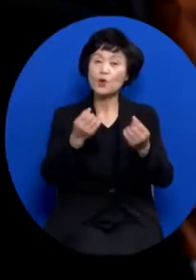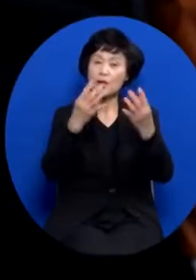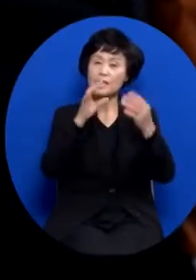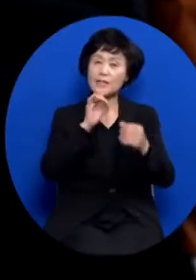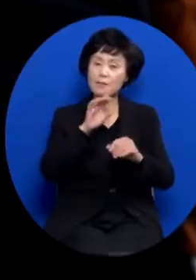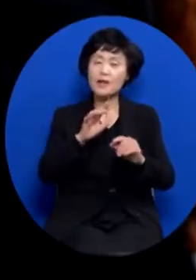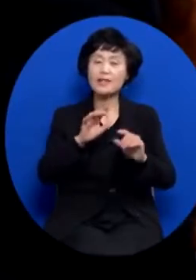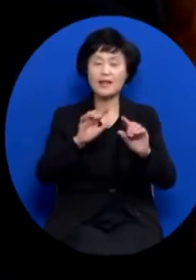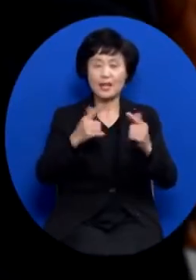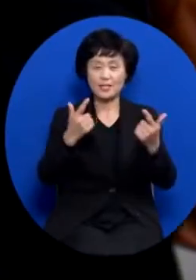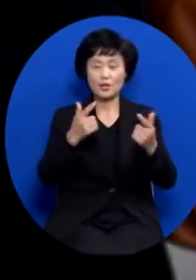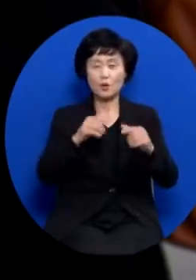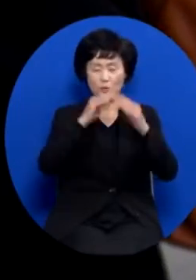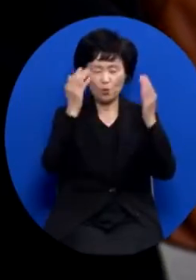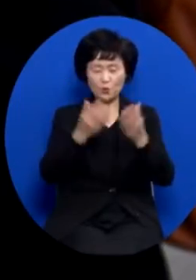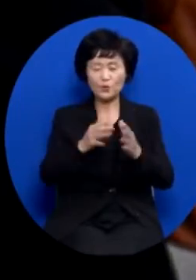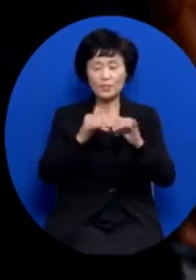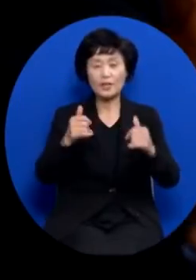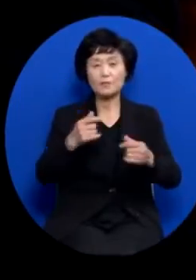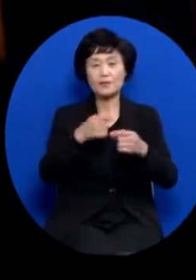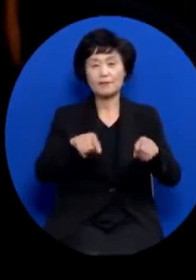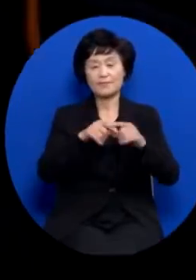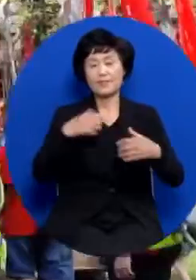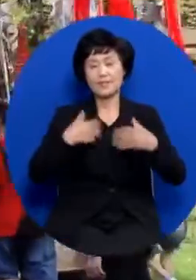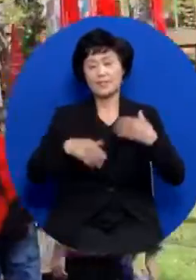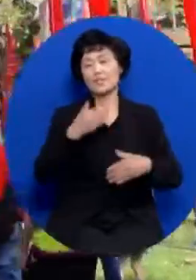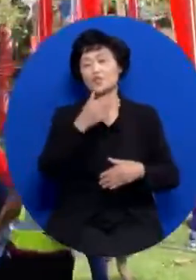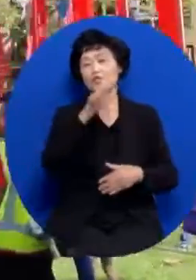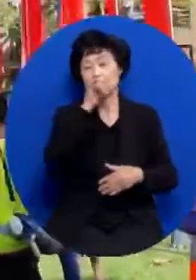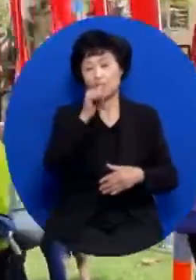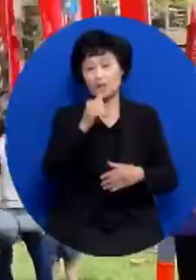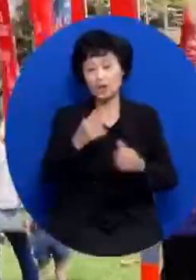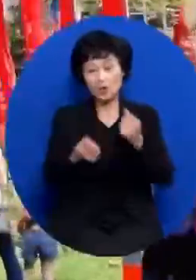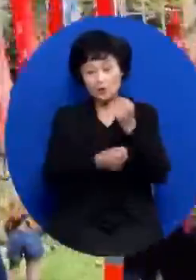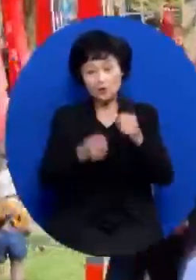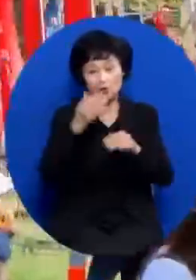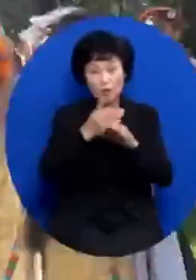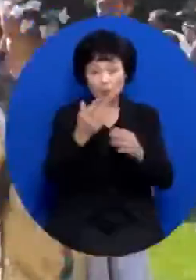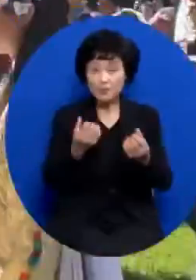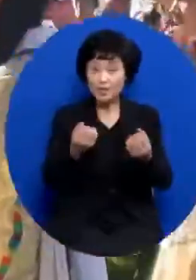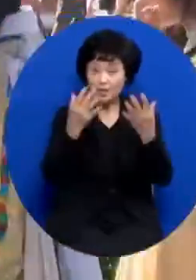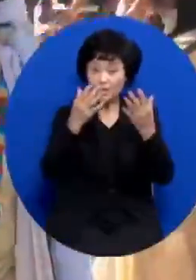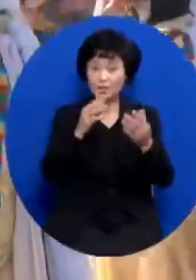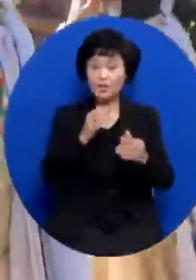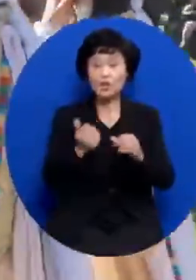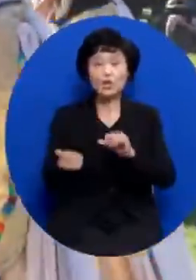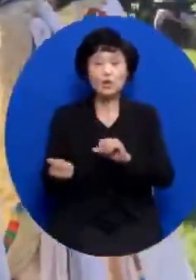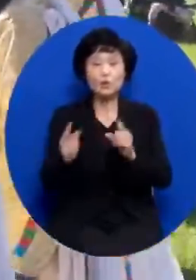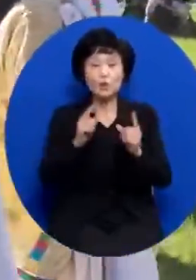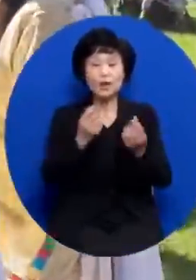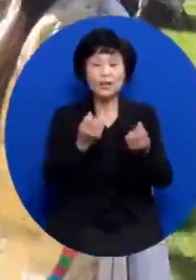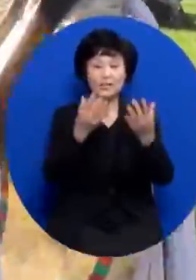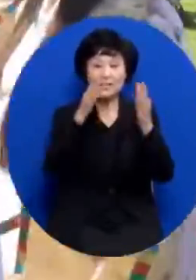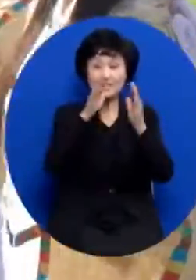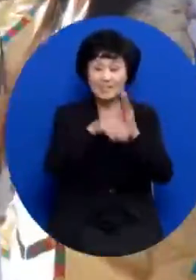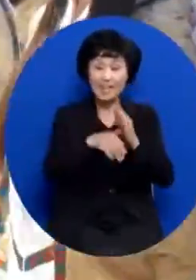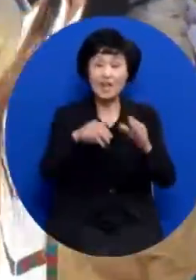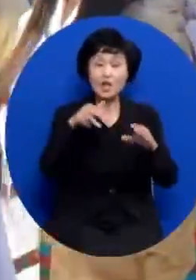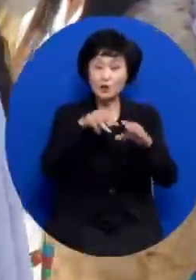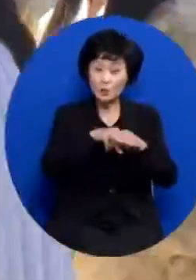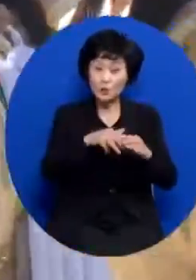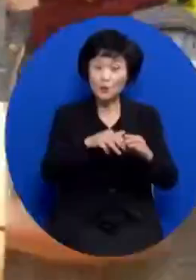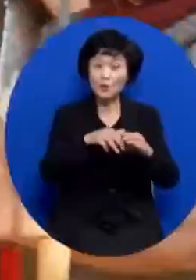즐겁게 국민들이 즐기는 행사이기 때문에 저는 추수감사절이나 부활절을 전후해서 종교계가 우리